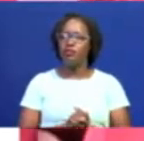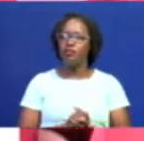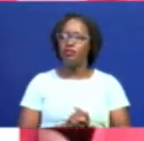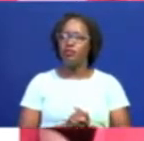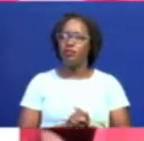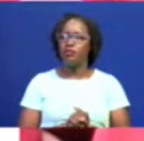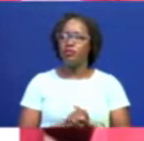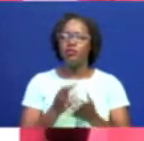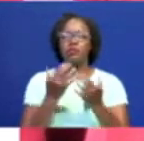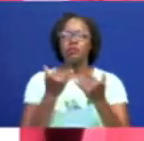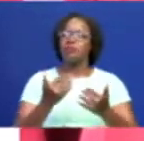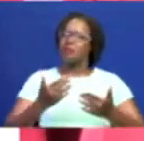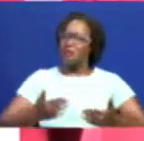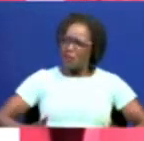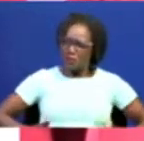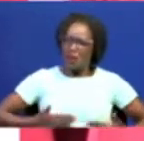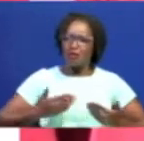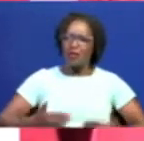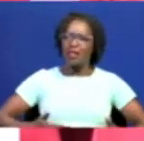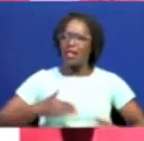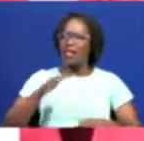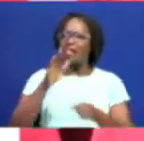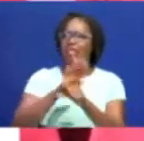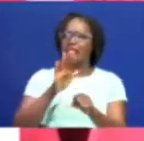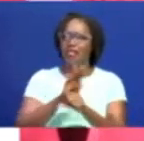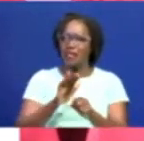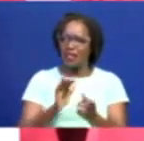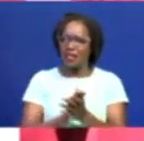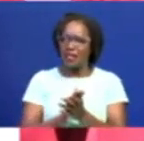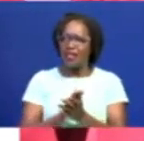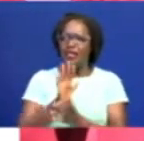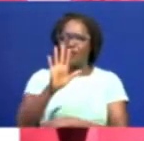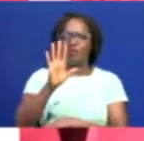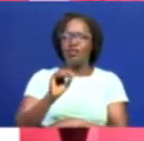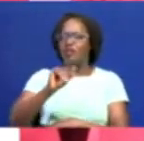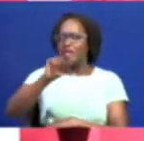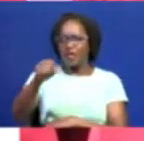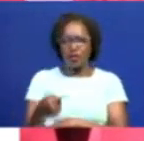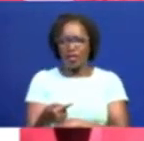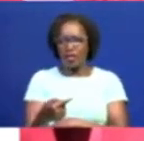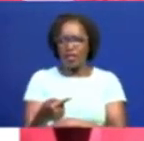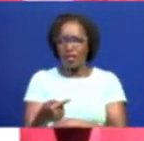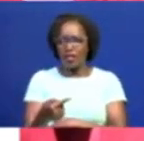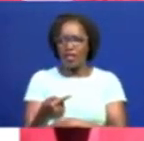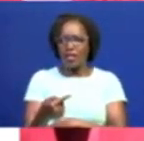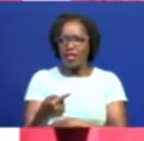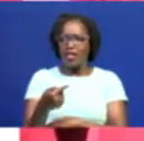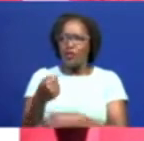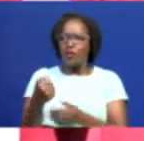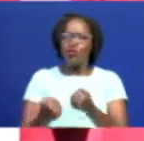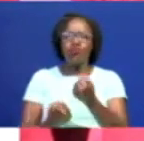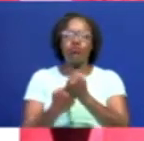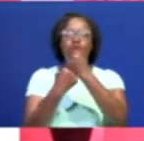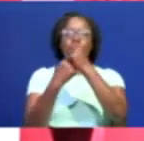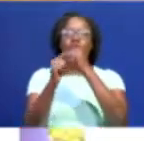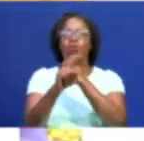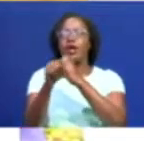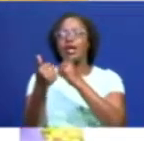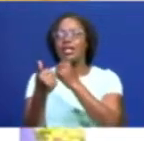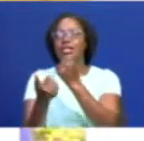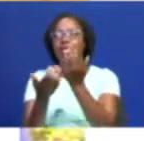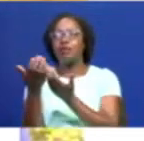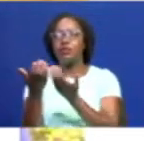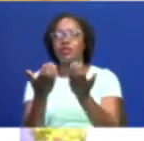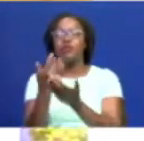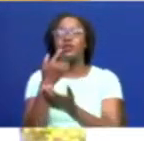Kwa saa hii tumefurahi sana. Pesa tumepewa 50,000 ili tuende tuinuane kibiashara. We